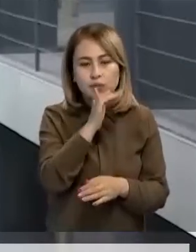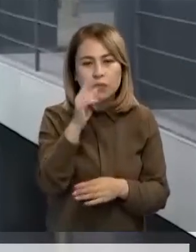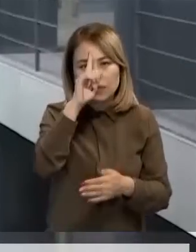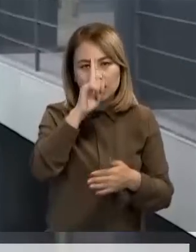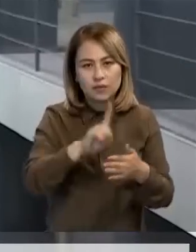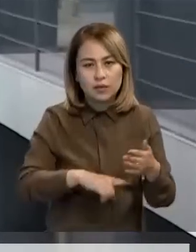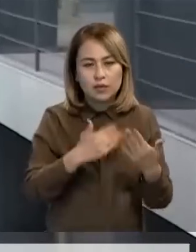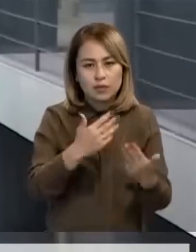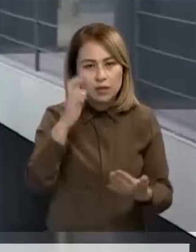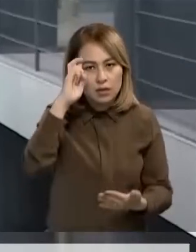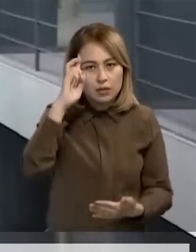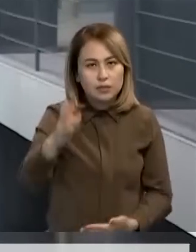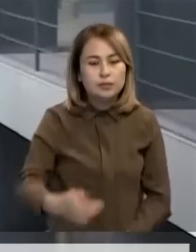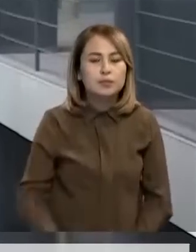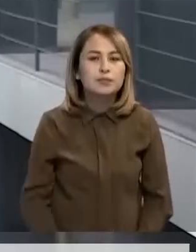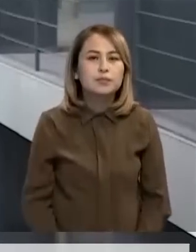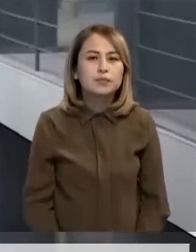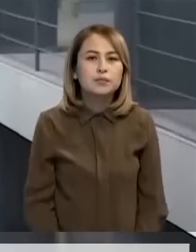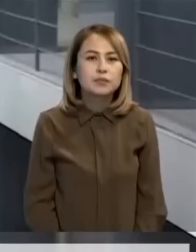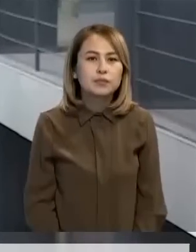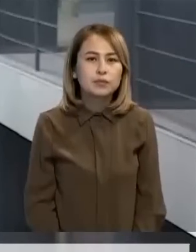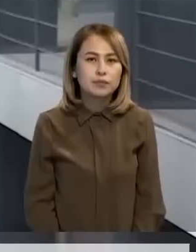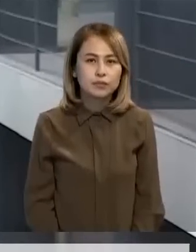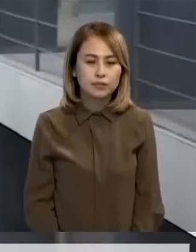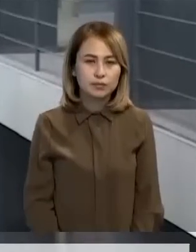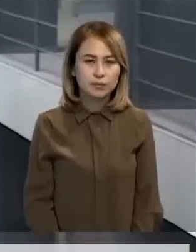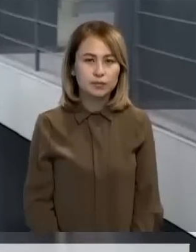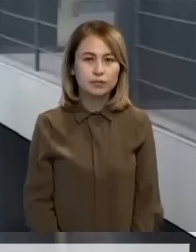ендігі үміті үкіметте. Айнұр Қуатқызы, Ерзат Зайтхан, Хабар 24.